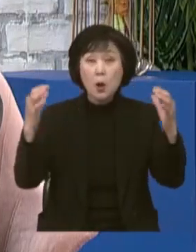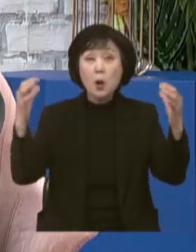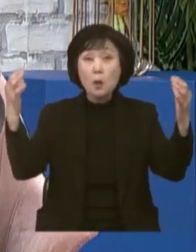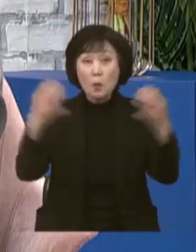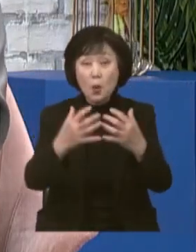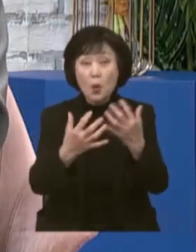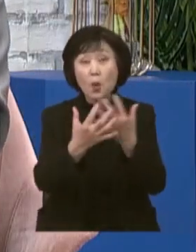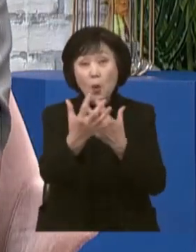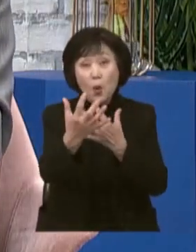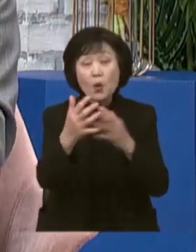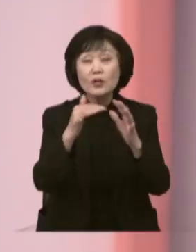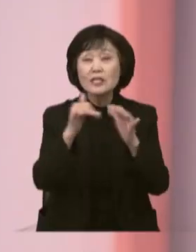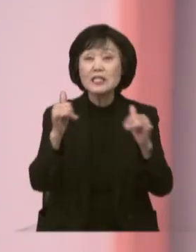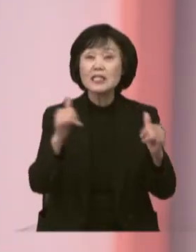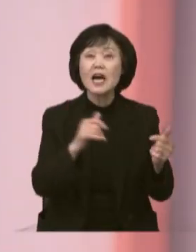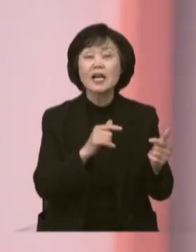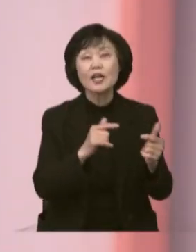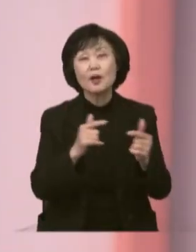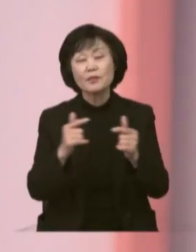그때 제가